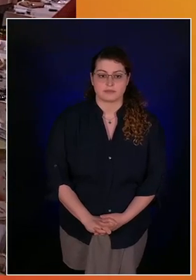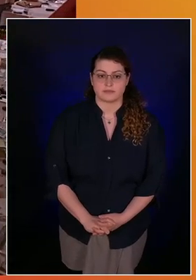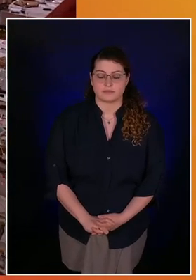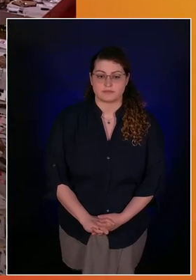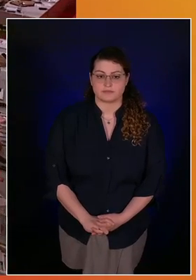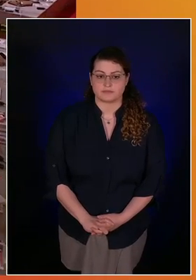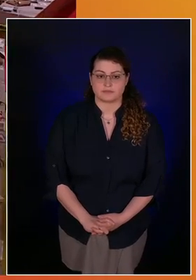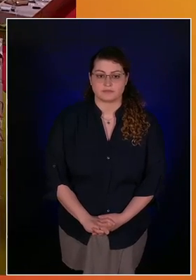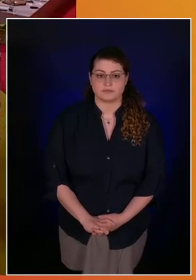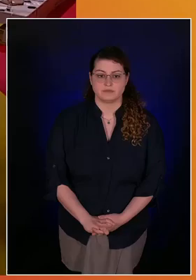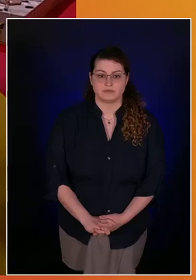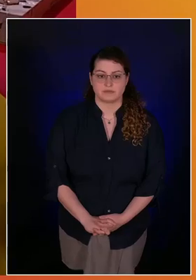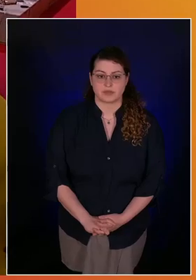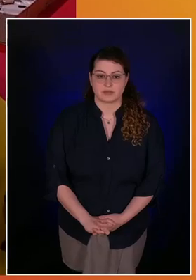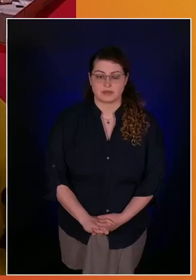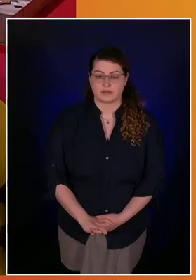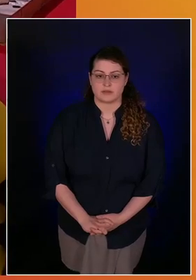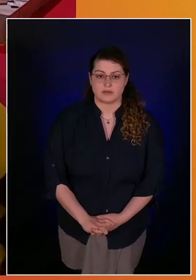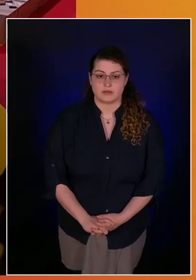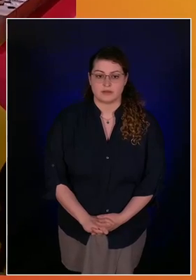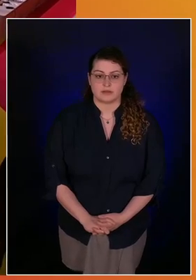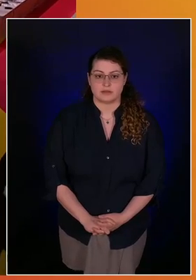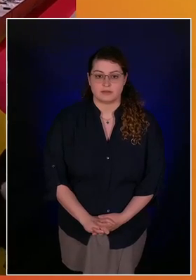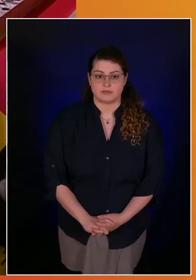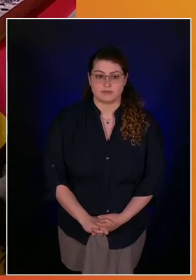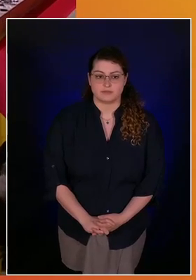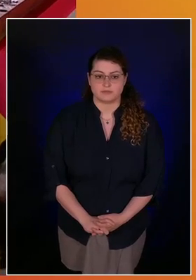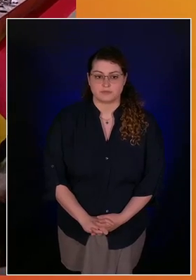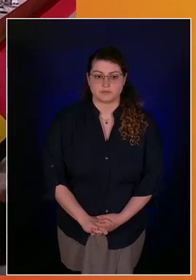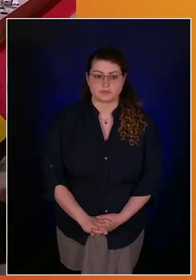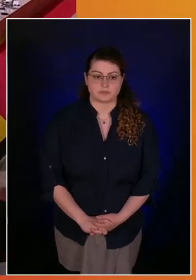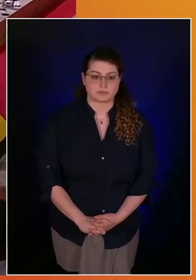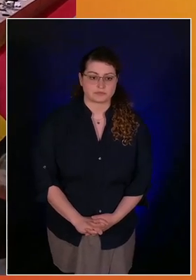il attend il attend hein